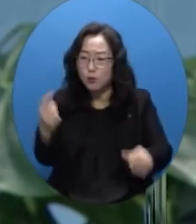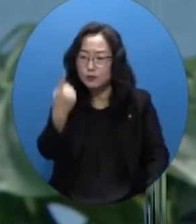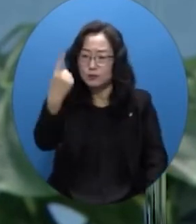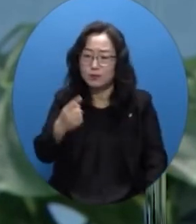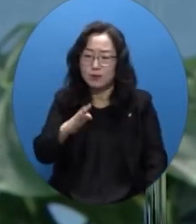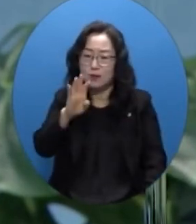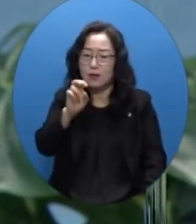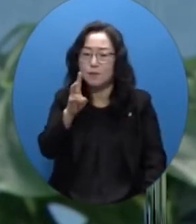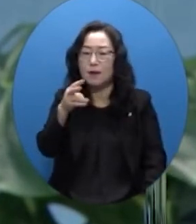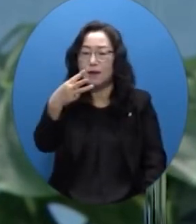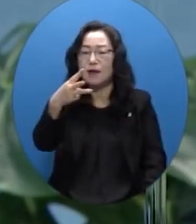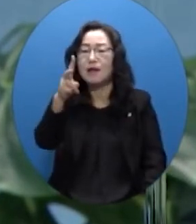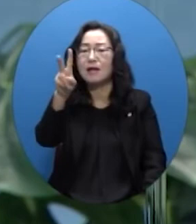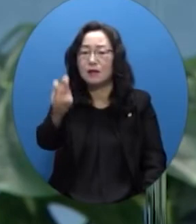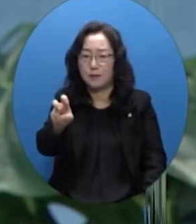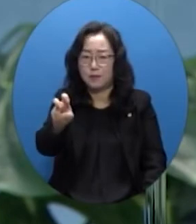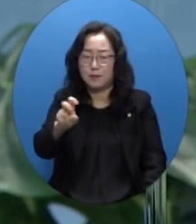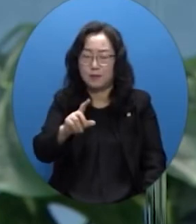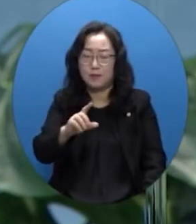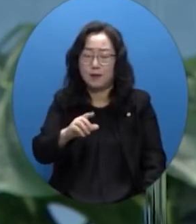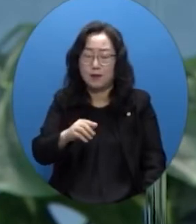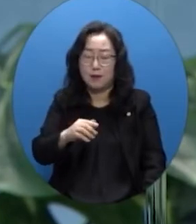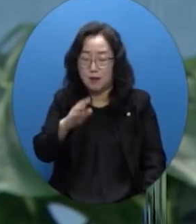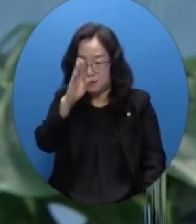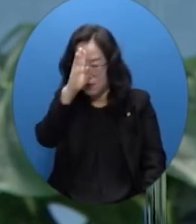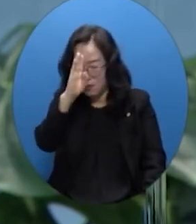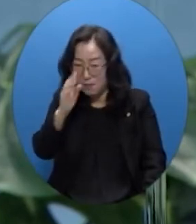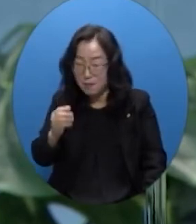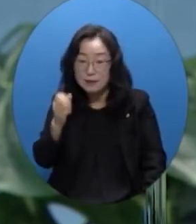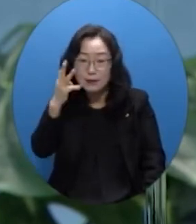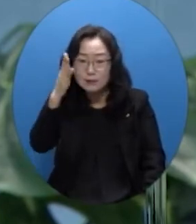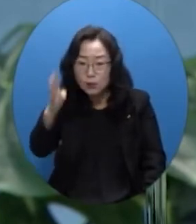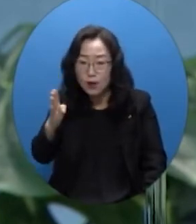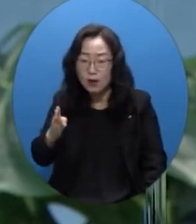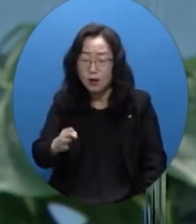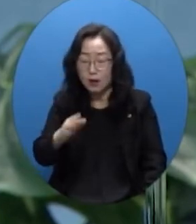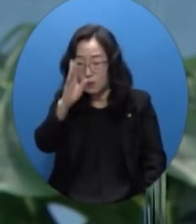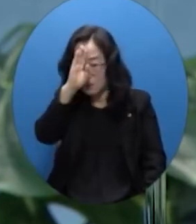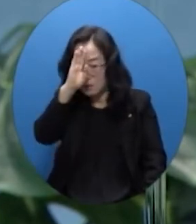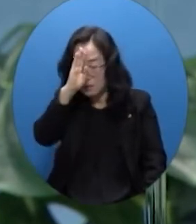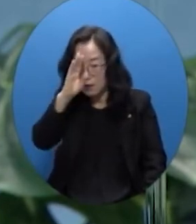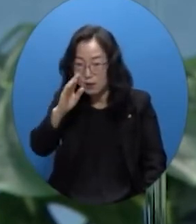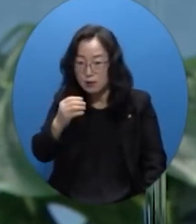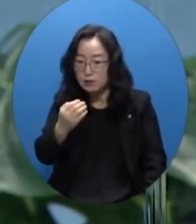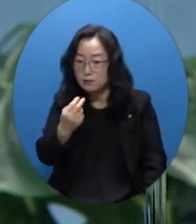됐어 한 넉달 동안 고통 당하다가 또 세상을 떠났습니다